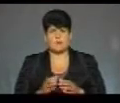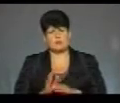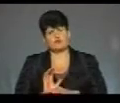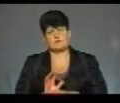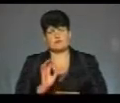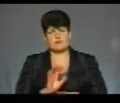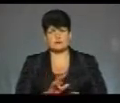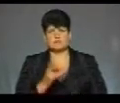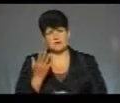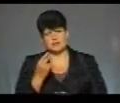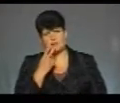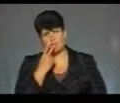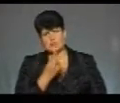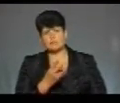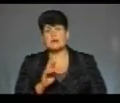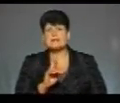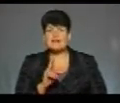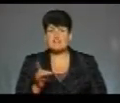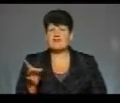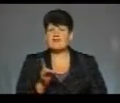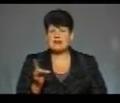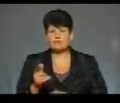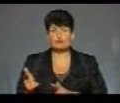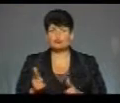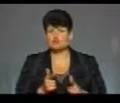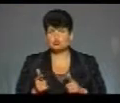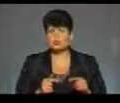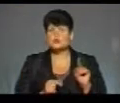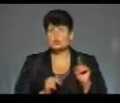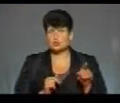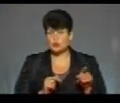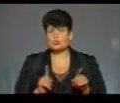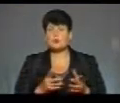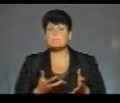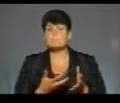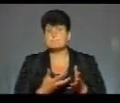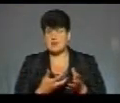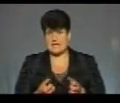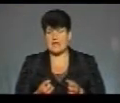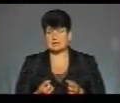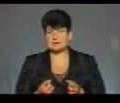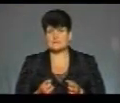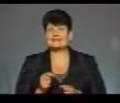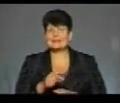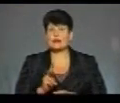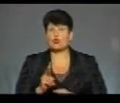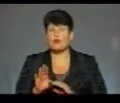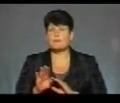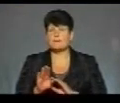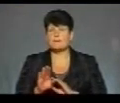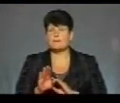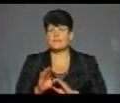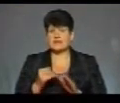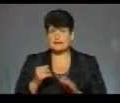власне, давайте подивимося, як в Рівному готуються до того, щоб прийняти тих, кого призвали на